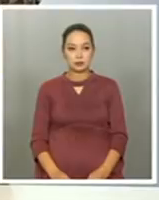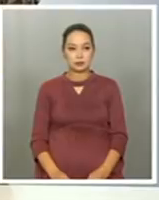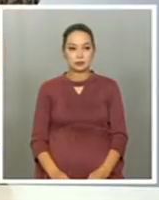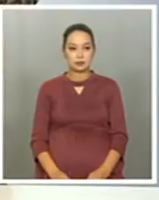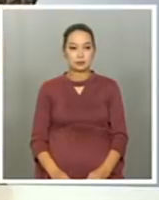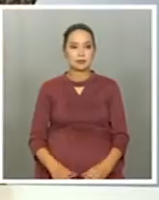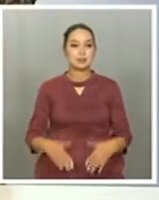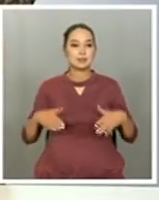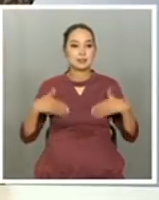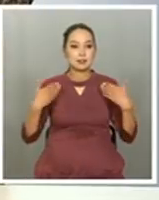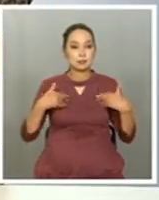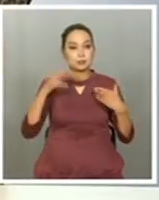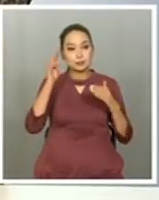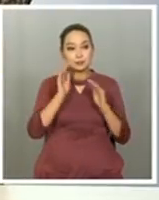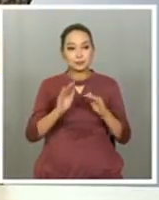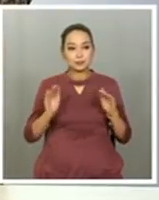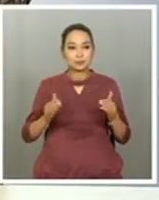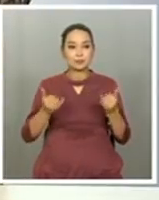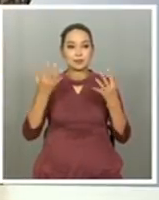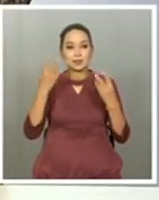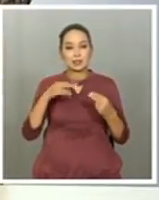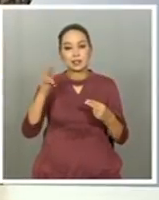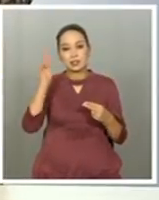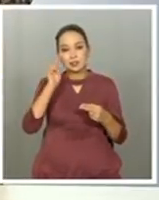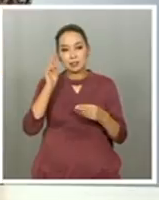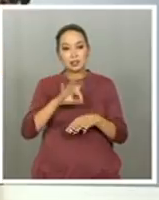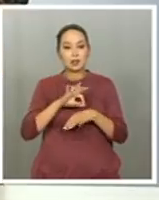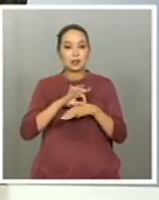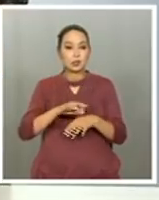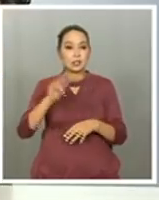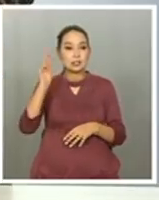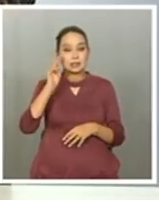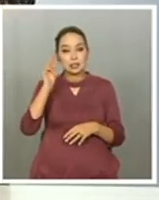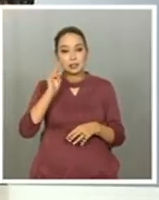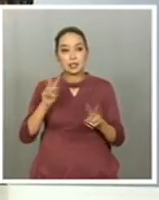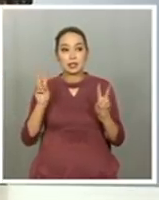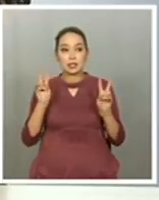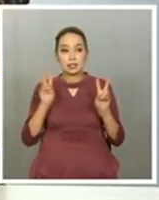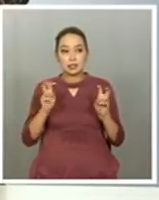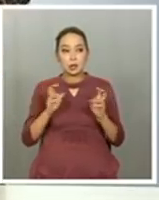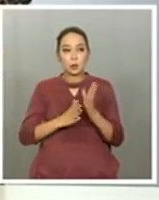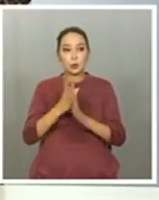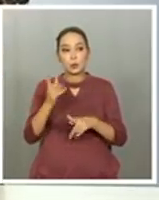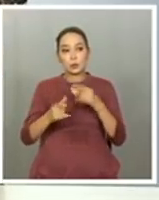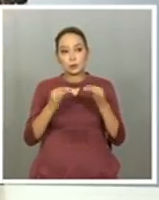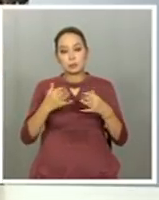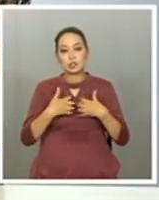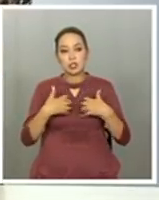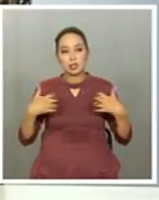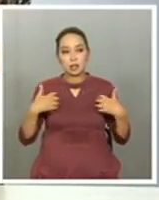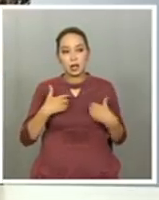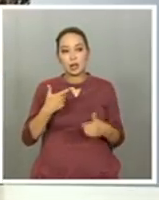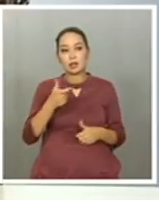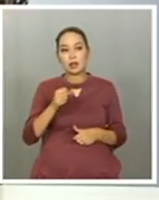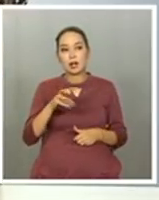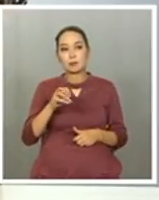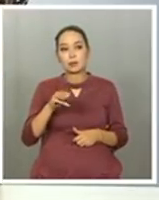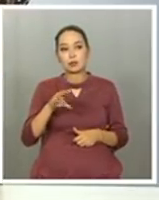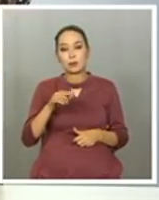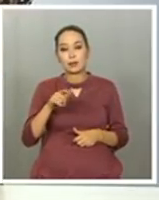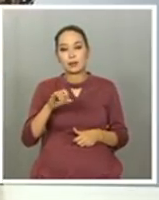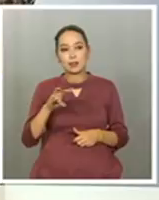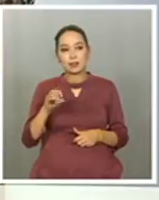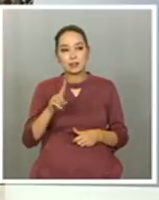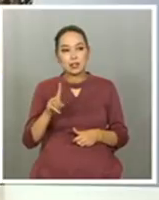Сәлеметсіздер ме, оқушылар? Біздің бүгінгі өтетін тақырыбымыз өсімдіктер мен жануарлардағы гаметогенез,